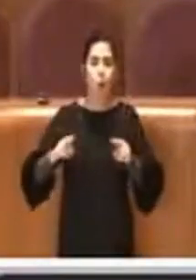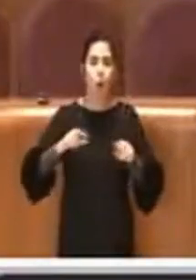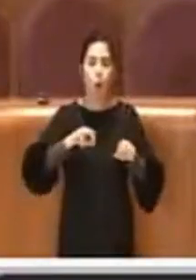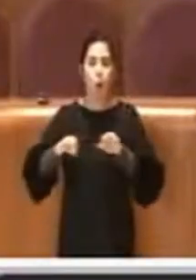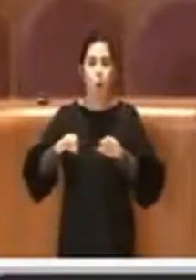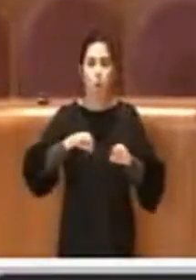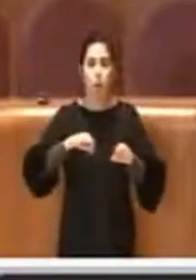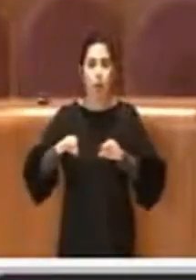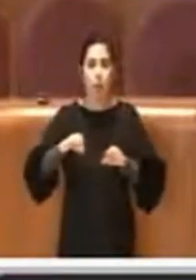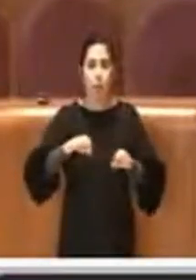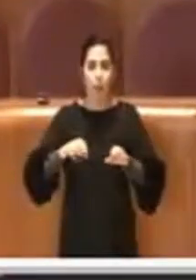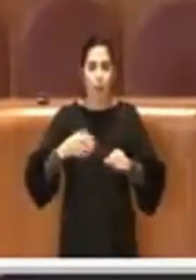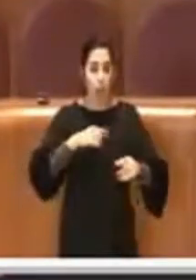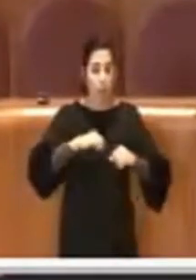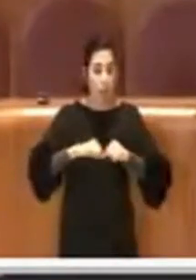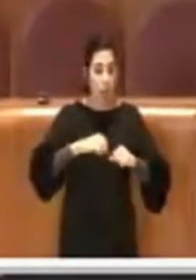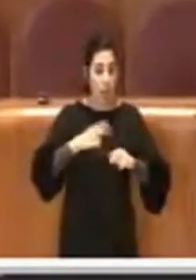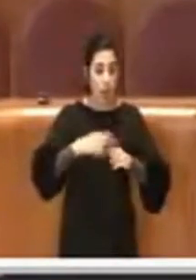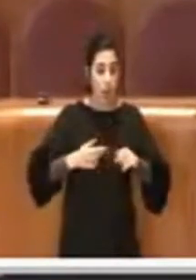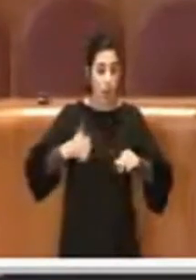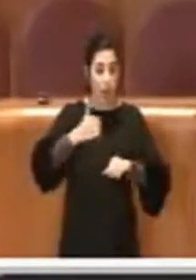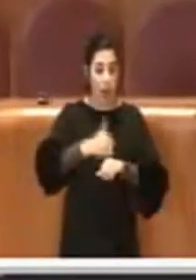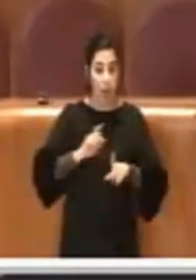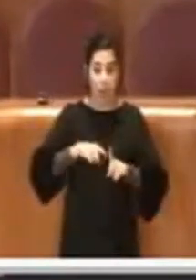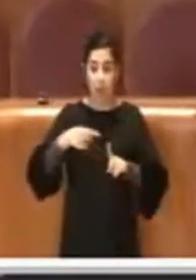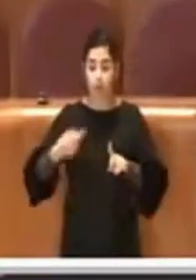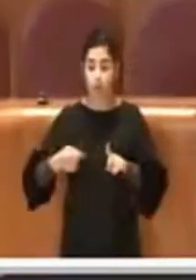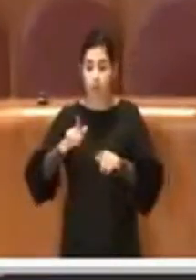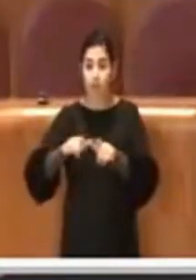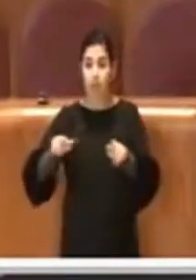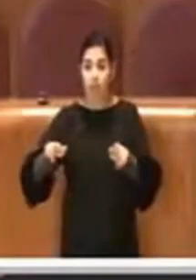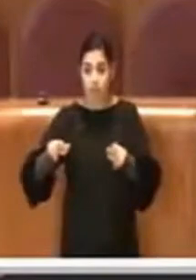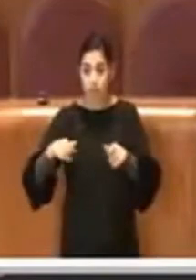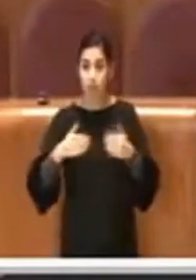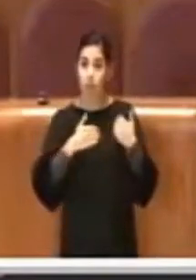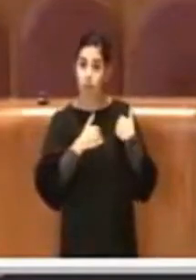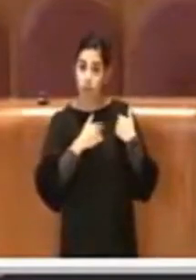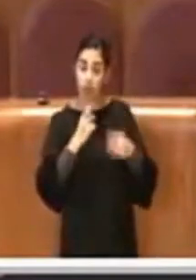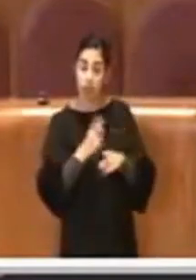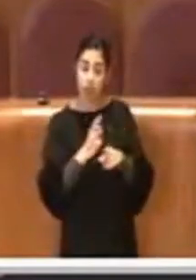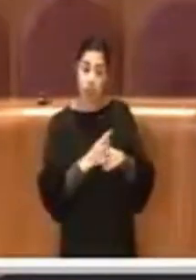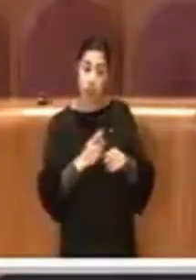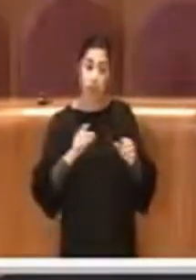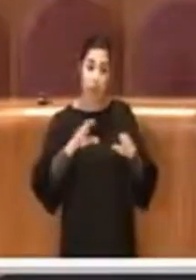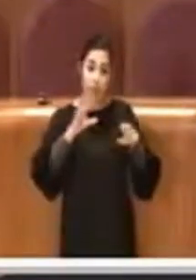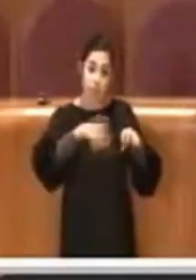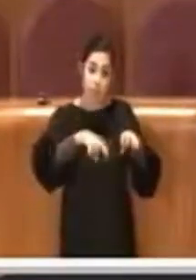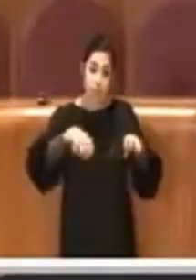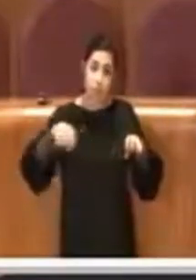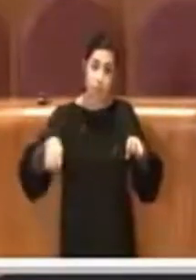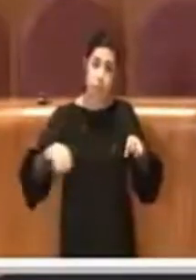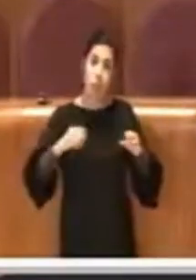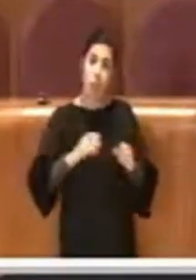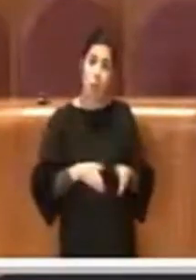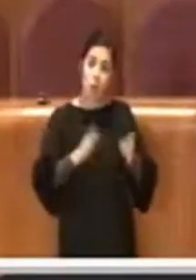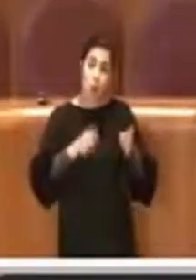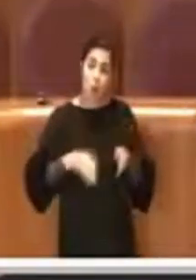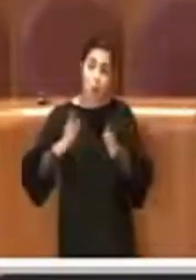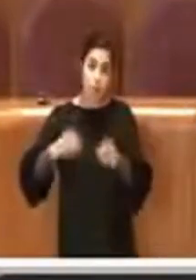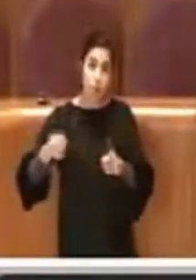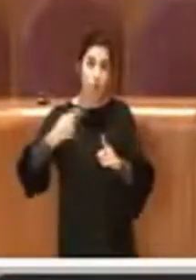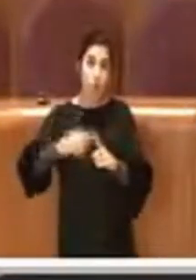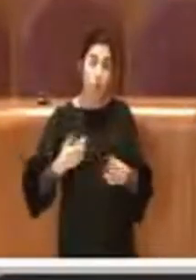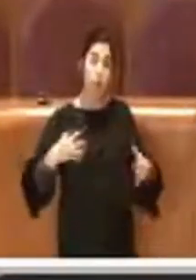l'amministrazione di Roma Capitale e i soggetti che sono deputati ad installare le colonnine e ad allacciarle. Sappiamo che talvolta sono anche dei ritardi